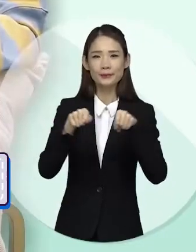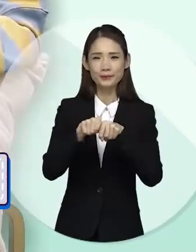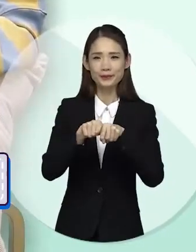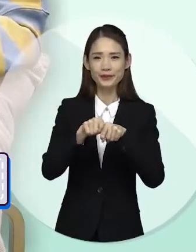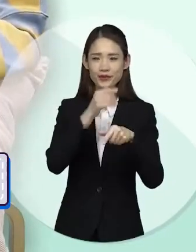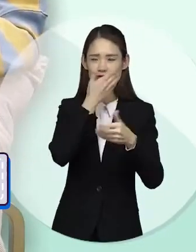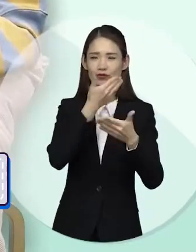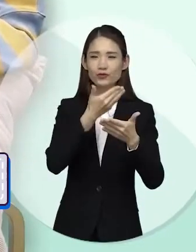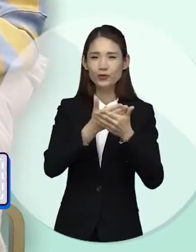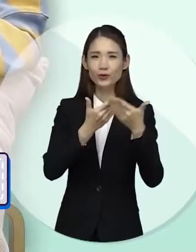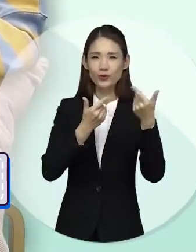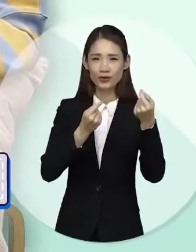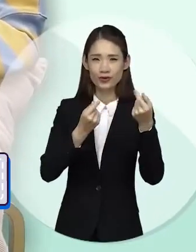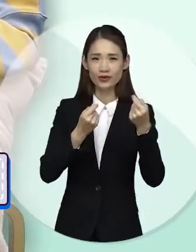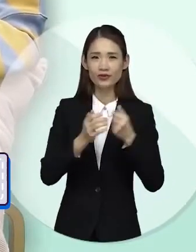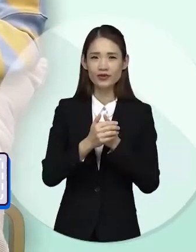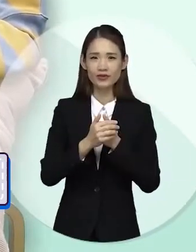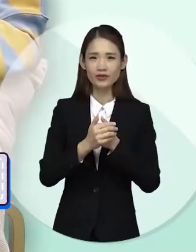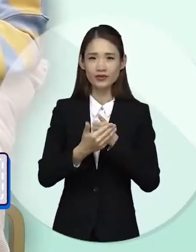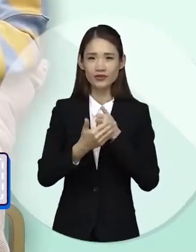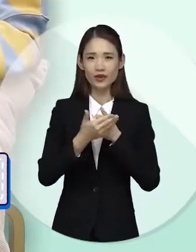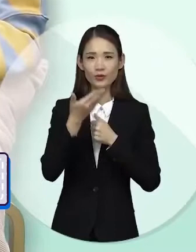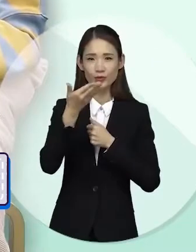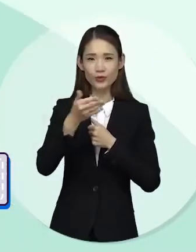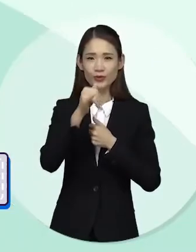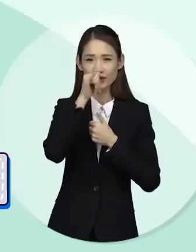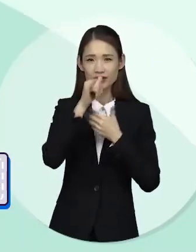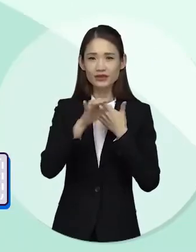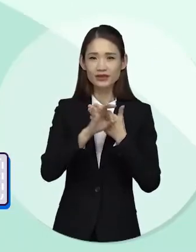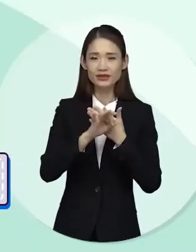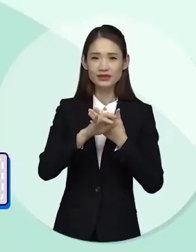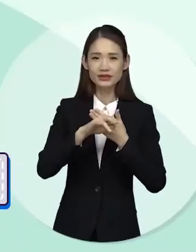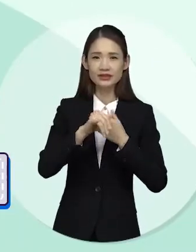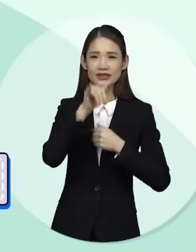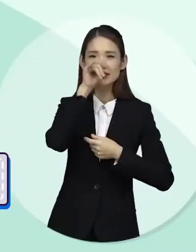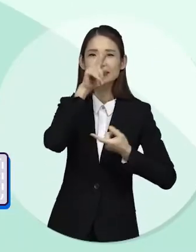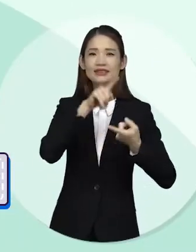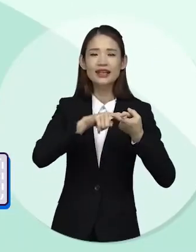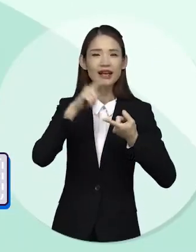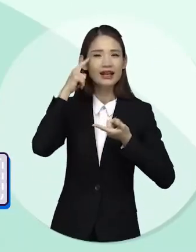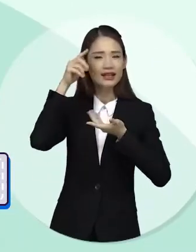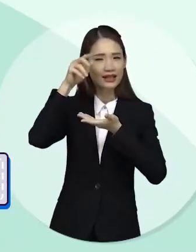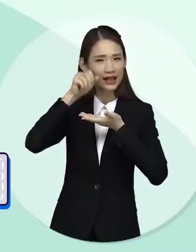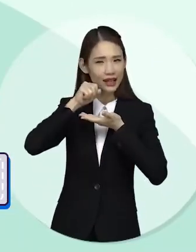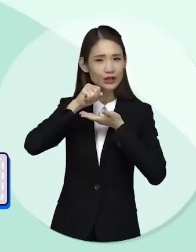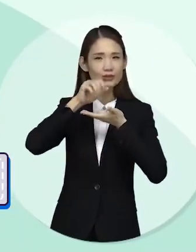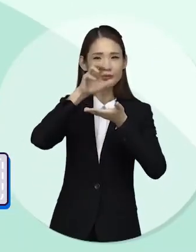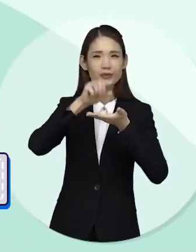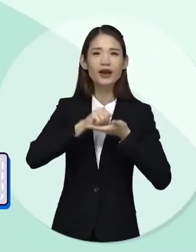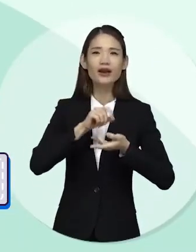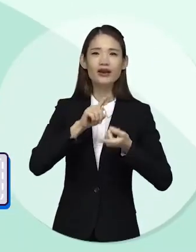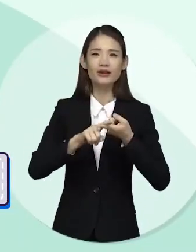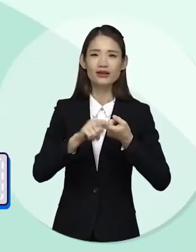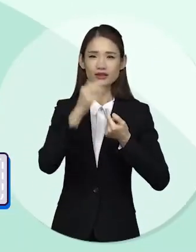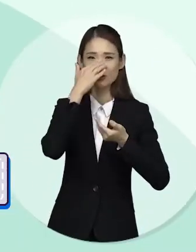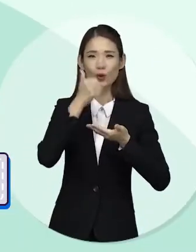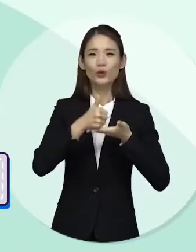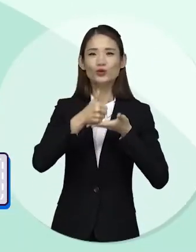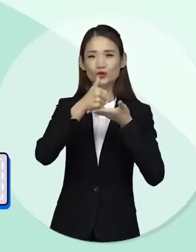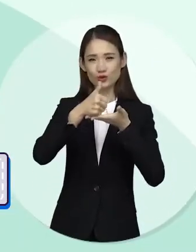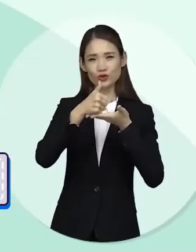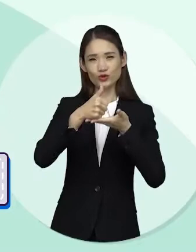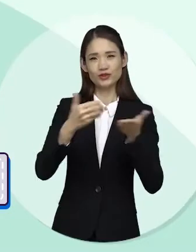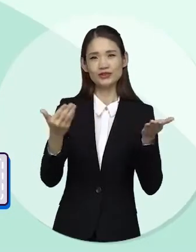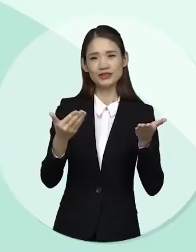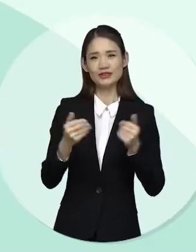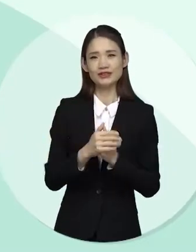함께 하는 게 되게 중요한 것 같고 또 덧붙이자면 존중은 약간 있는 그대로 받아들여지는 거? 그것도 존중해야 하는